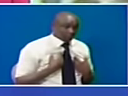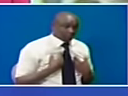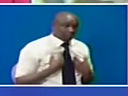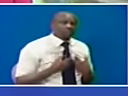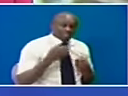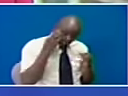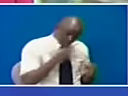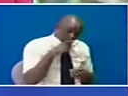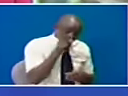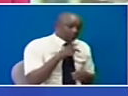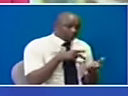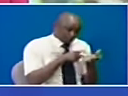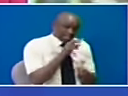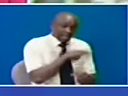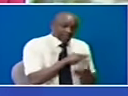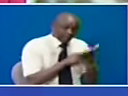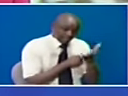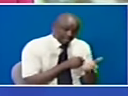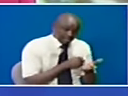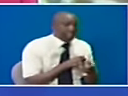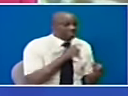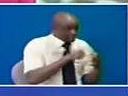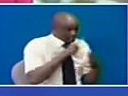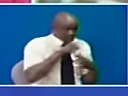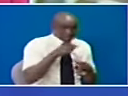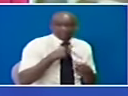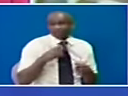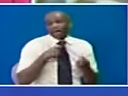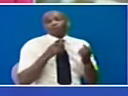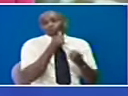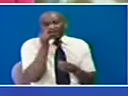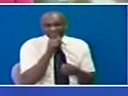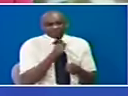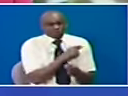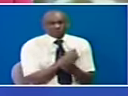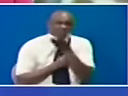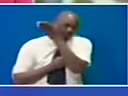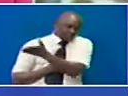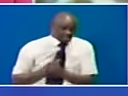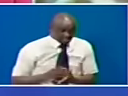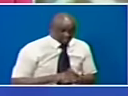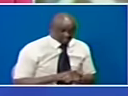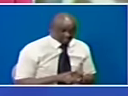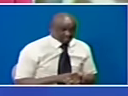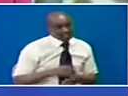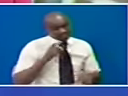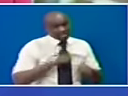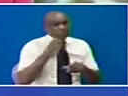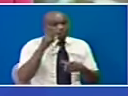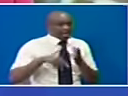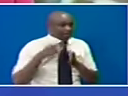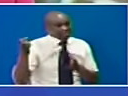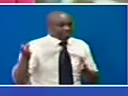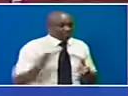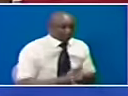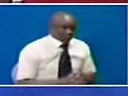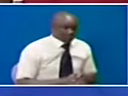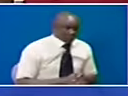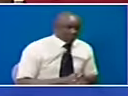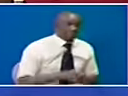Kwa hivyo kama unalipwa allowance alafu tena uende kuchukulikia masuala yako na umeingia pengine saa moja ama masaa mawili peke yake kwenye